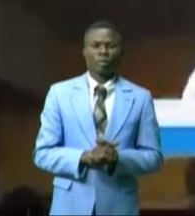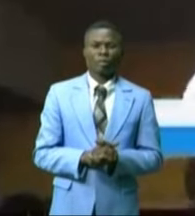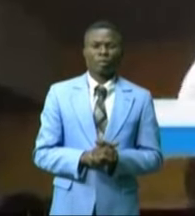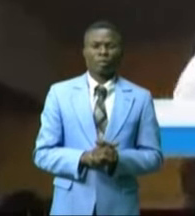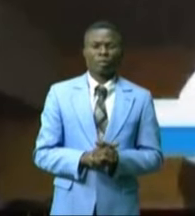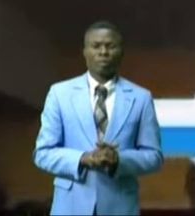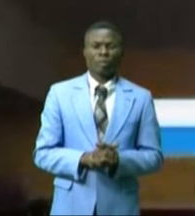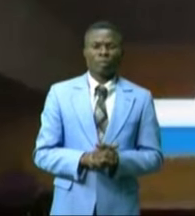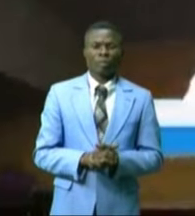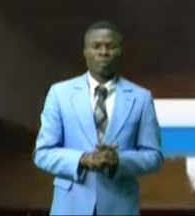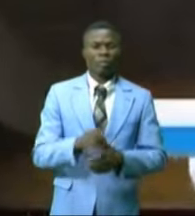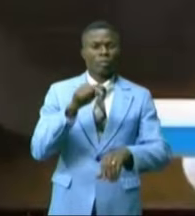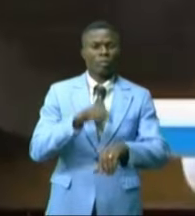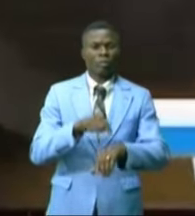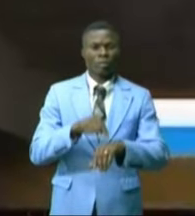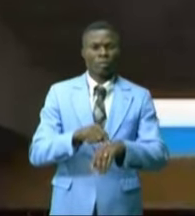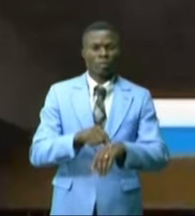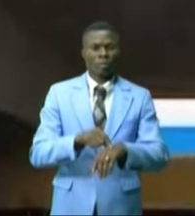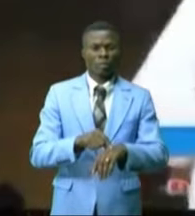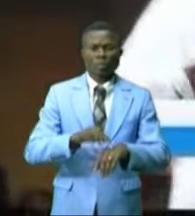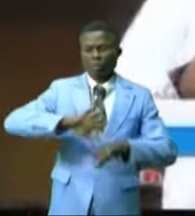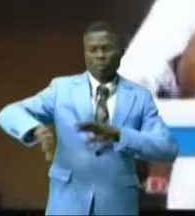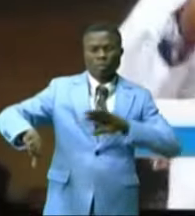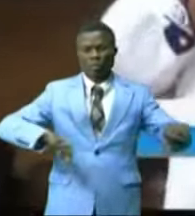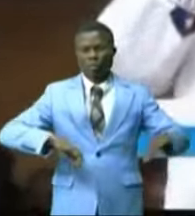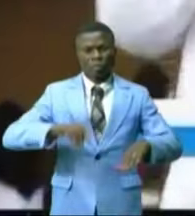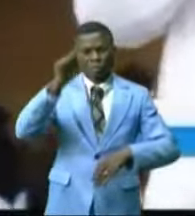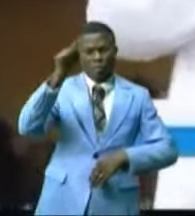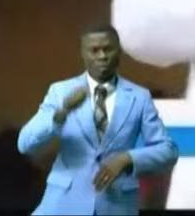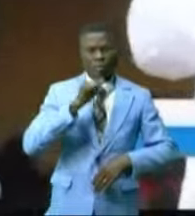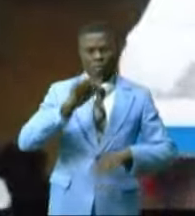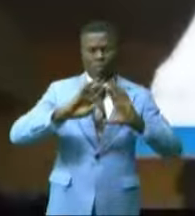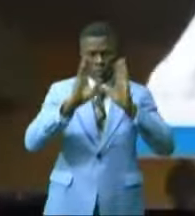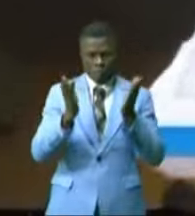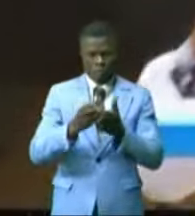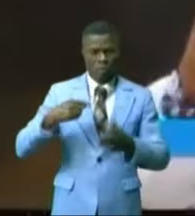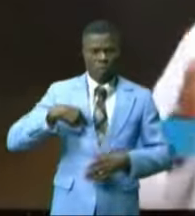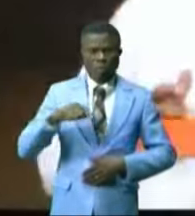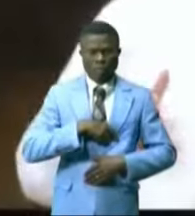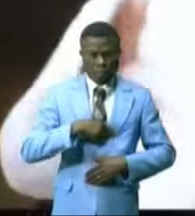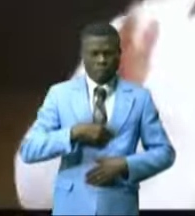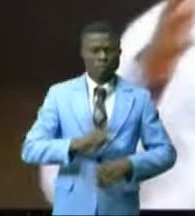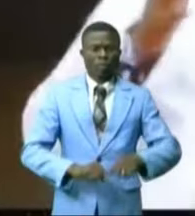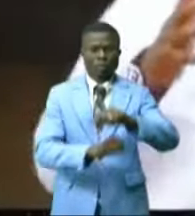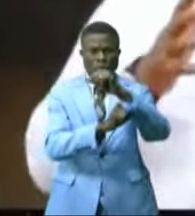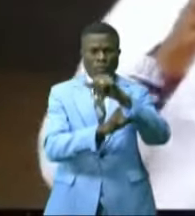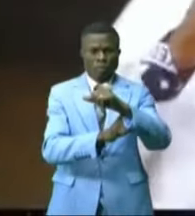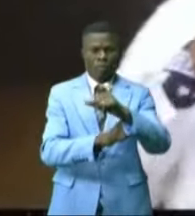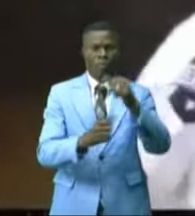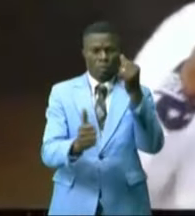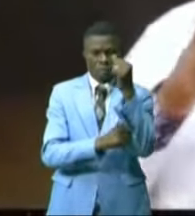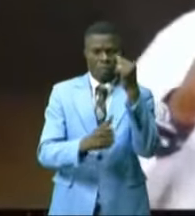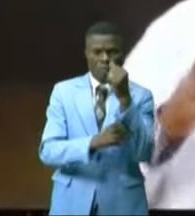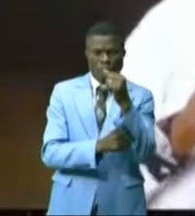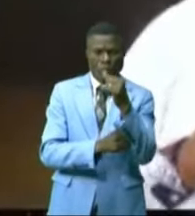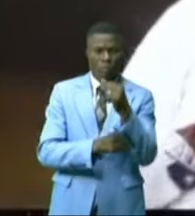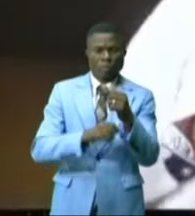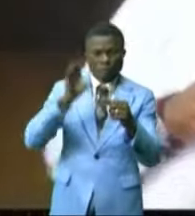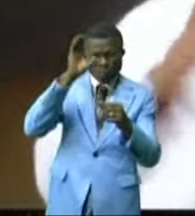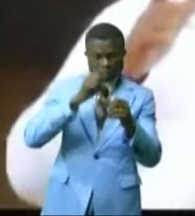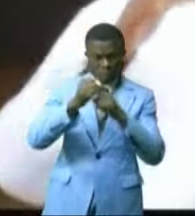ce n'est pas le moment Yako Kabwana. Il faut bisogno surtout. Toza la Sima, la Moutou Oyo, Azo Boudela